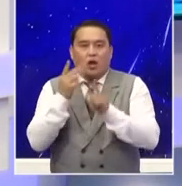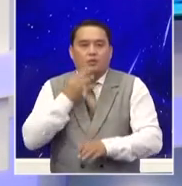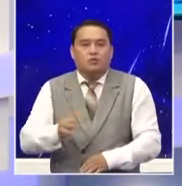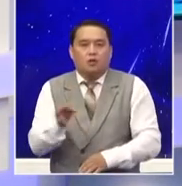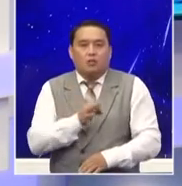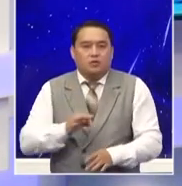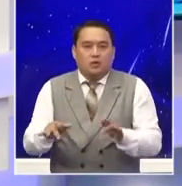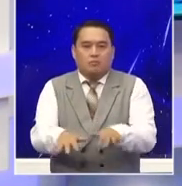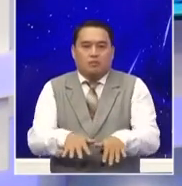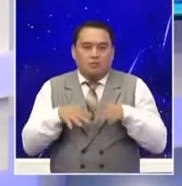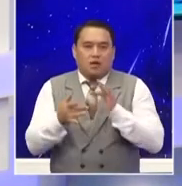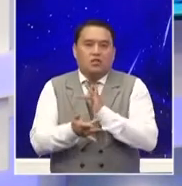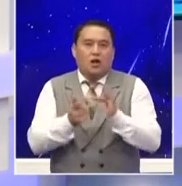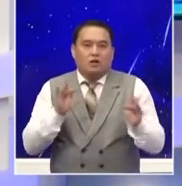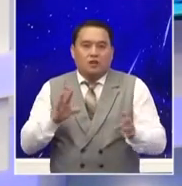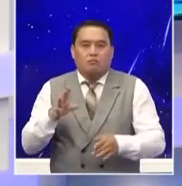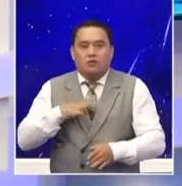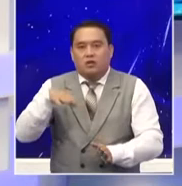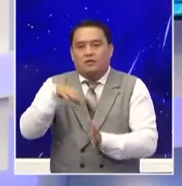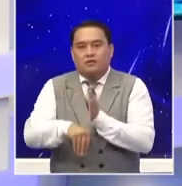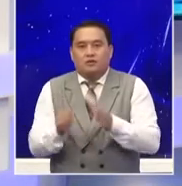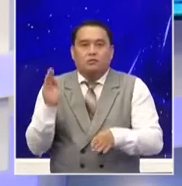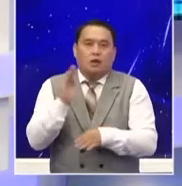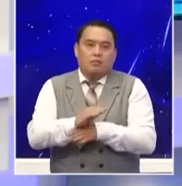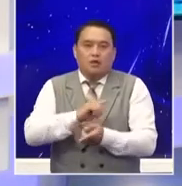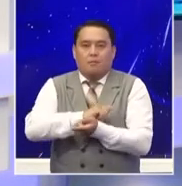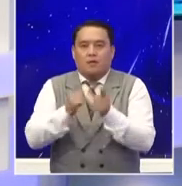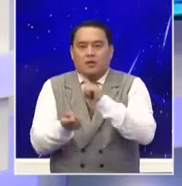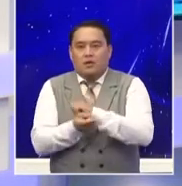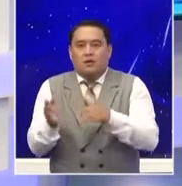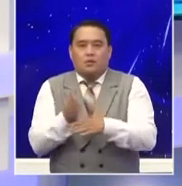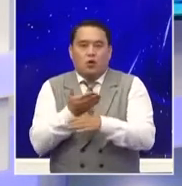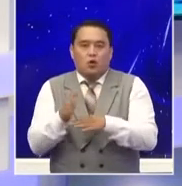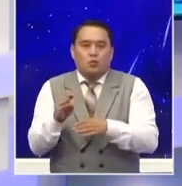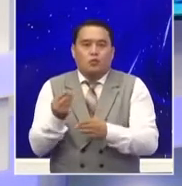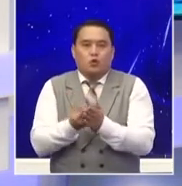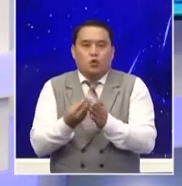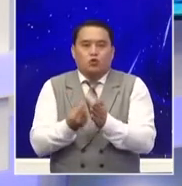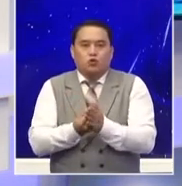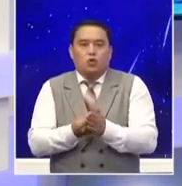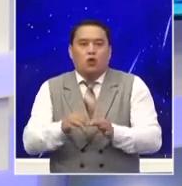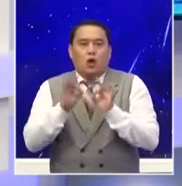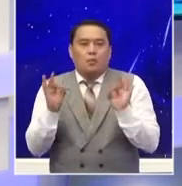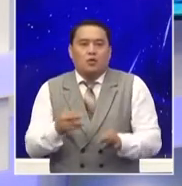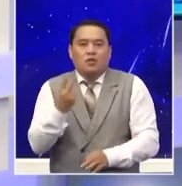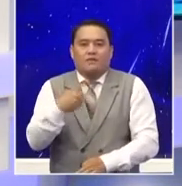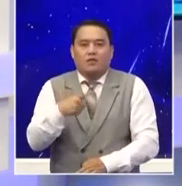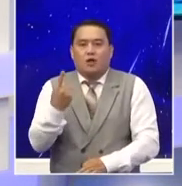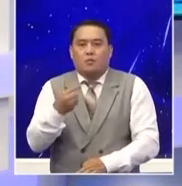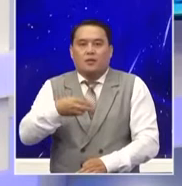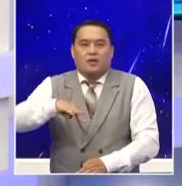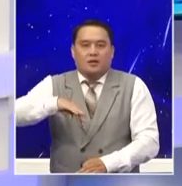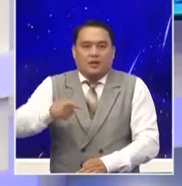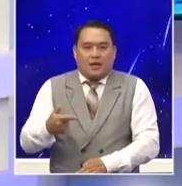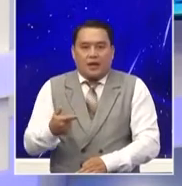Алматинского областного маслихата. В ходе заседания внесены изменения и дополнения в перераспределение бюджетных средств в объеме 21 миллиарда